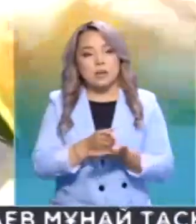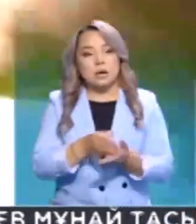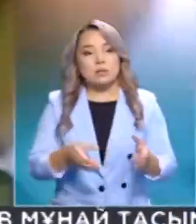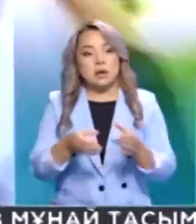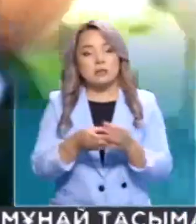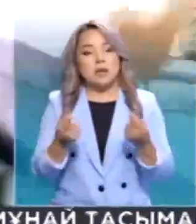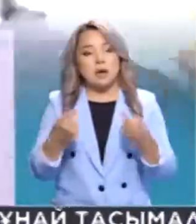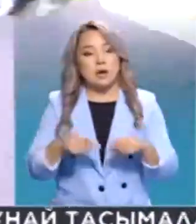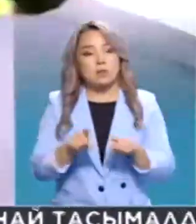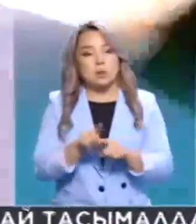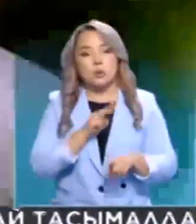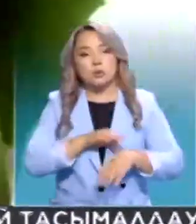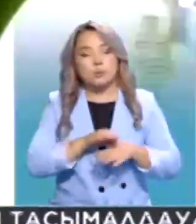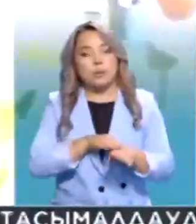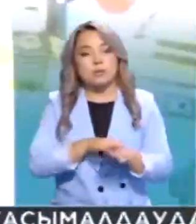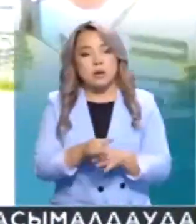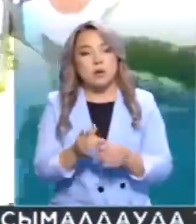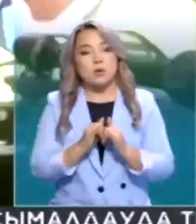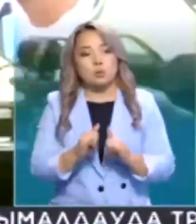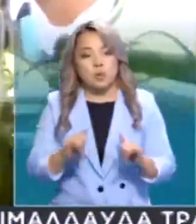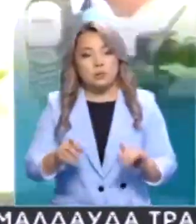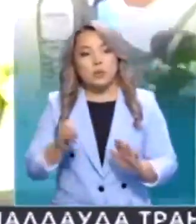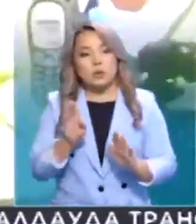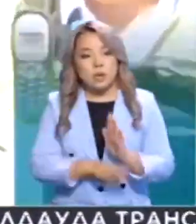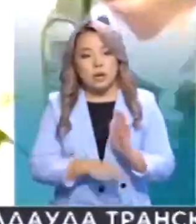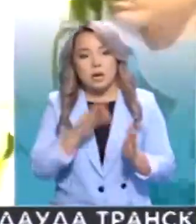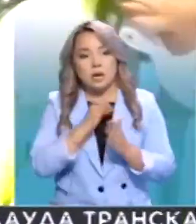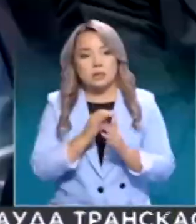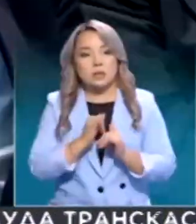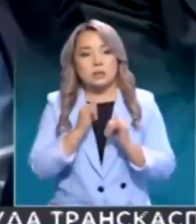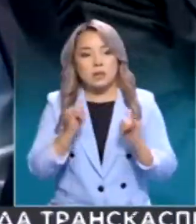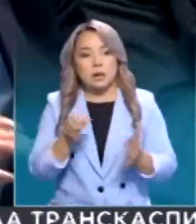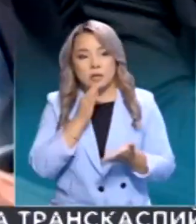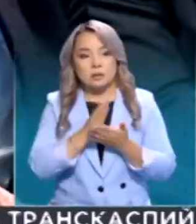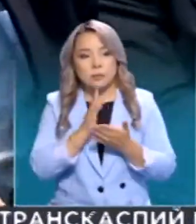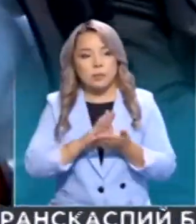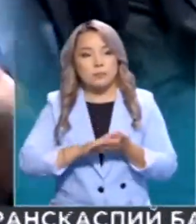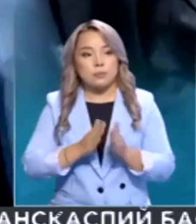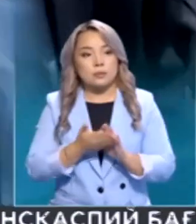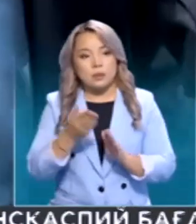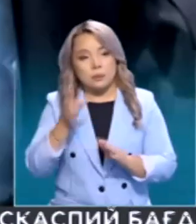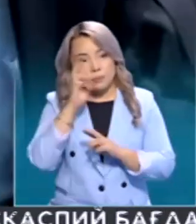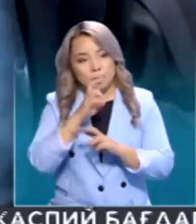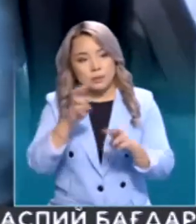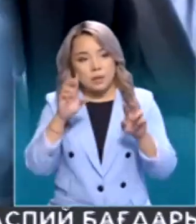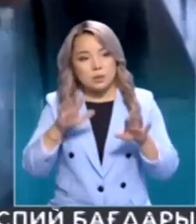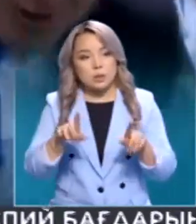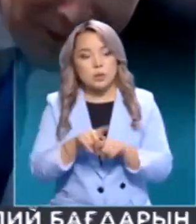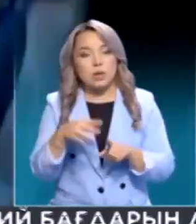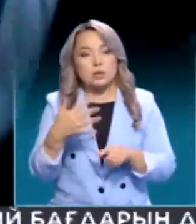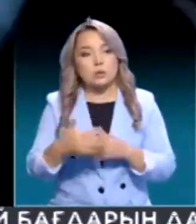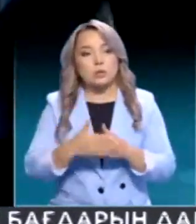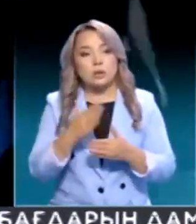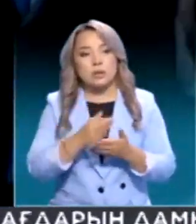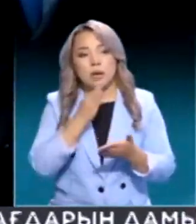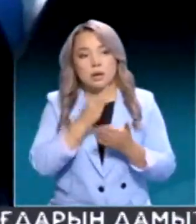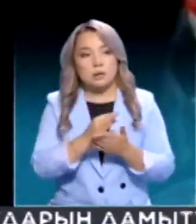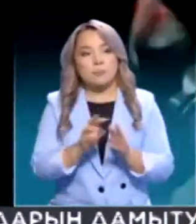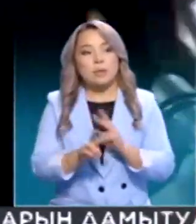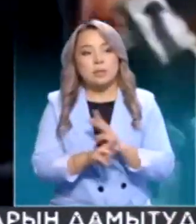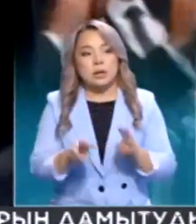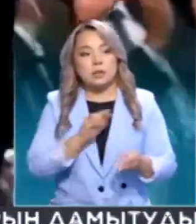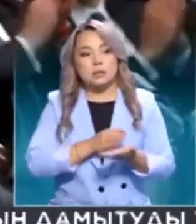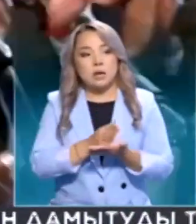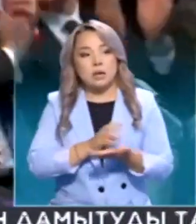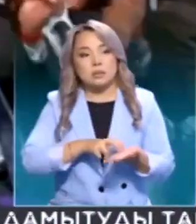дағдарыс бірнеше айдан бері өршіп, осы аптада шарықтау шегіне жетті. Соңғы күндері Британияда 50-ден астам министр қызметінен кетті.